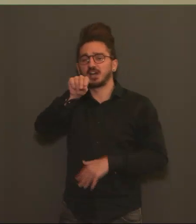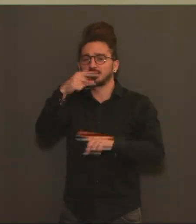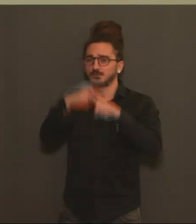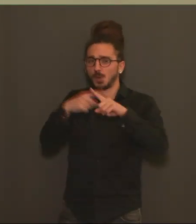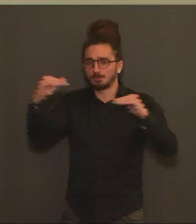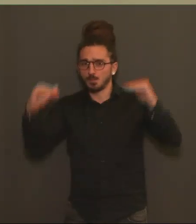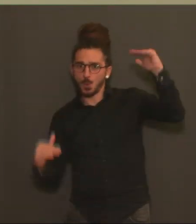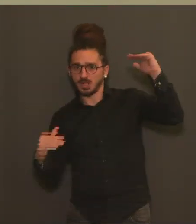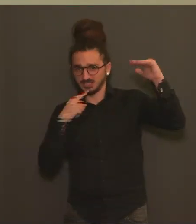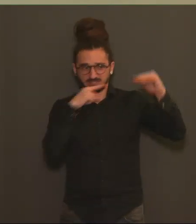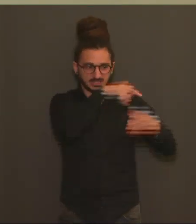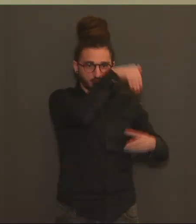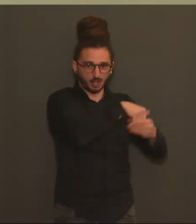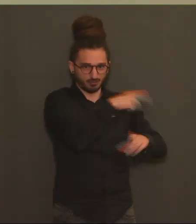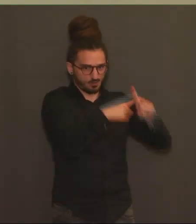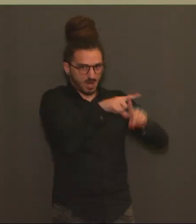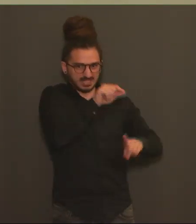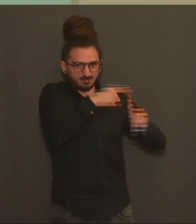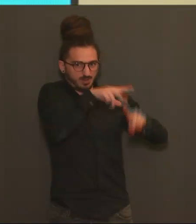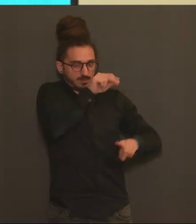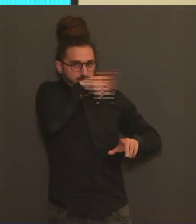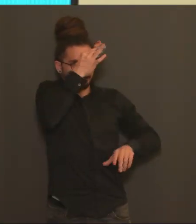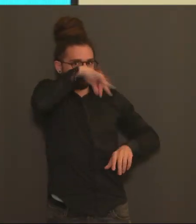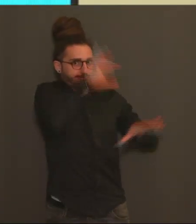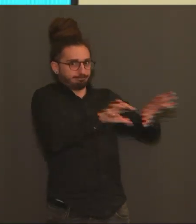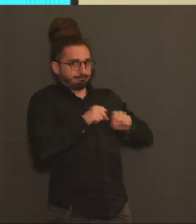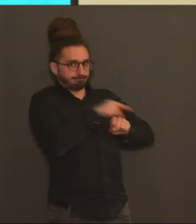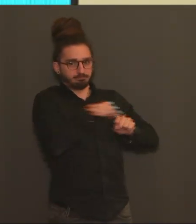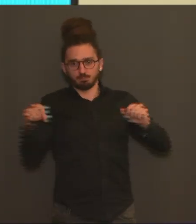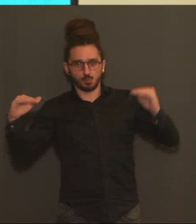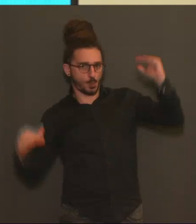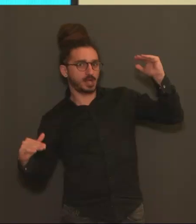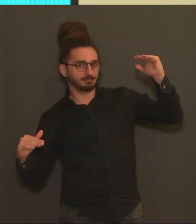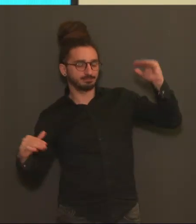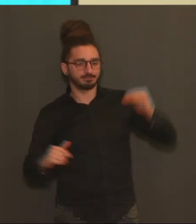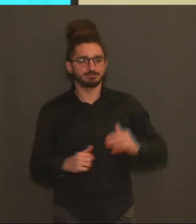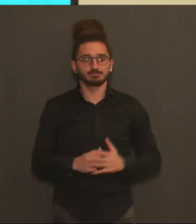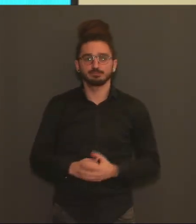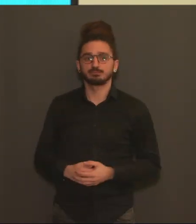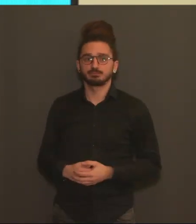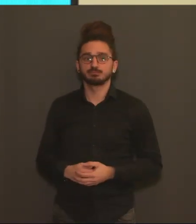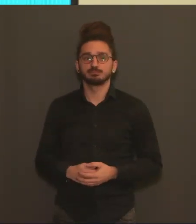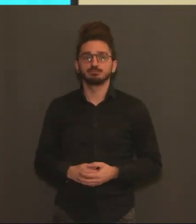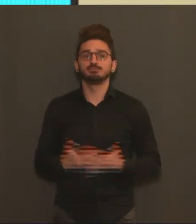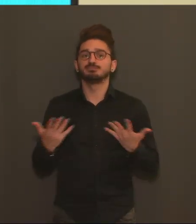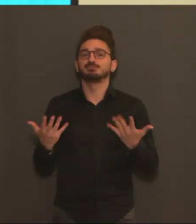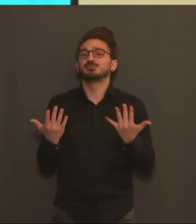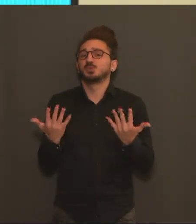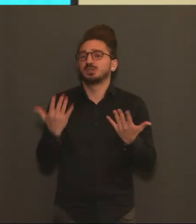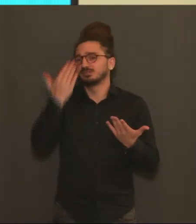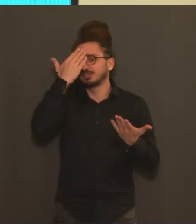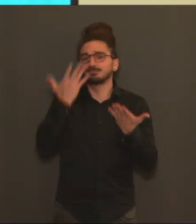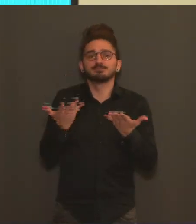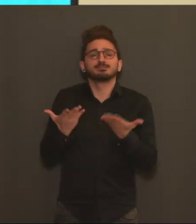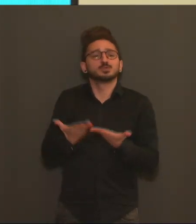extrêmement significatif. Ceci est lié aussi au fait que les supercontaminateurs, qui d'habitude d'ailleurs contaminent entre